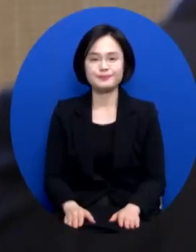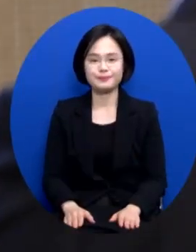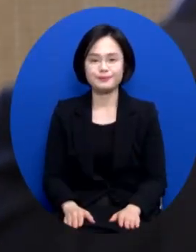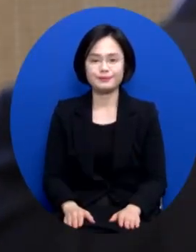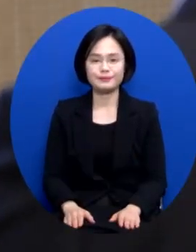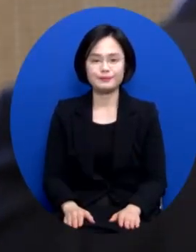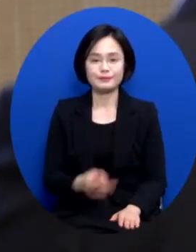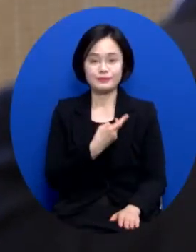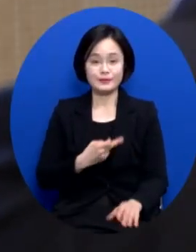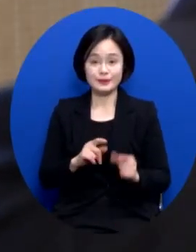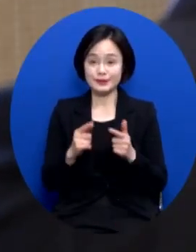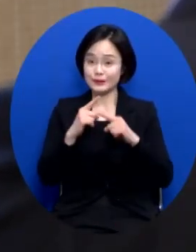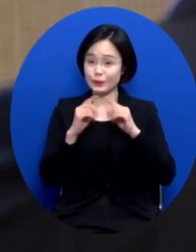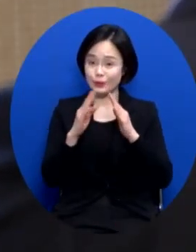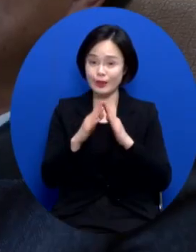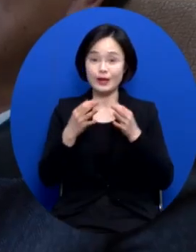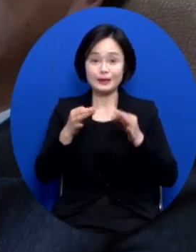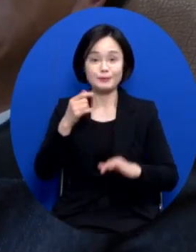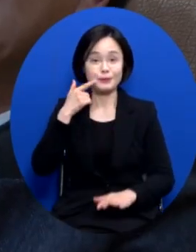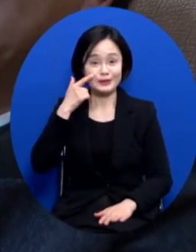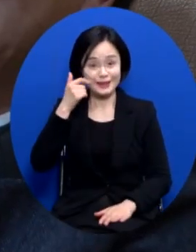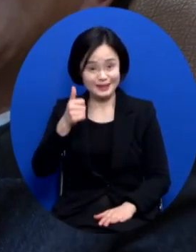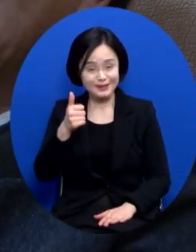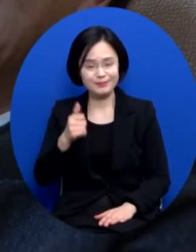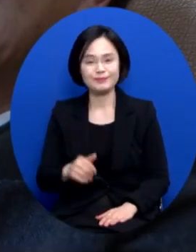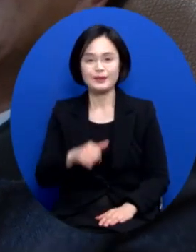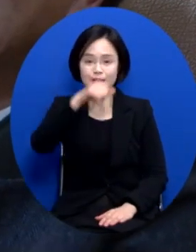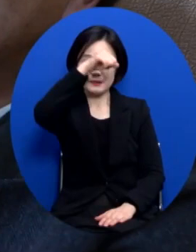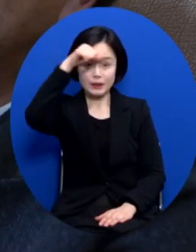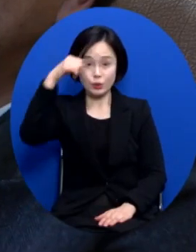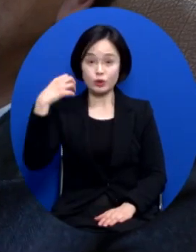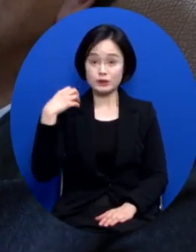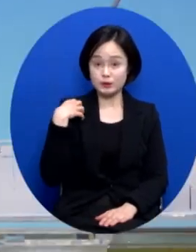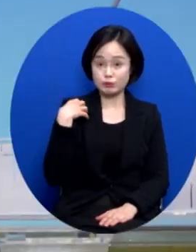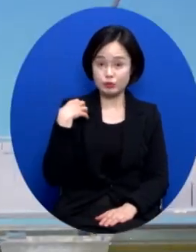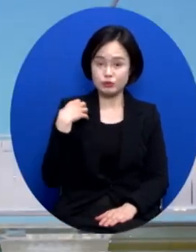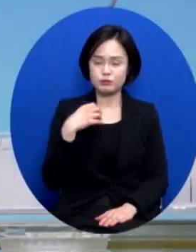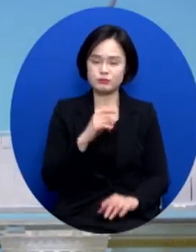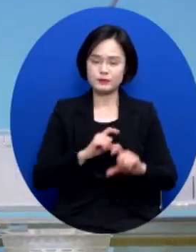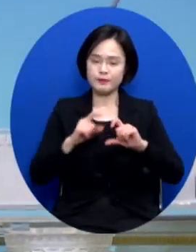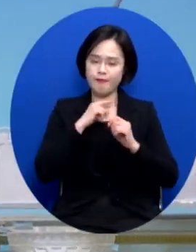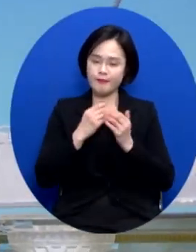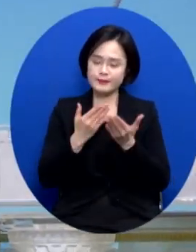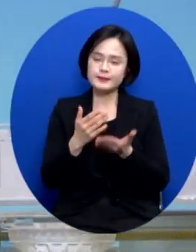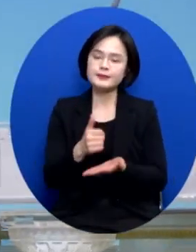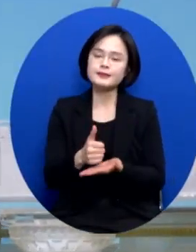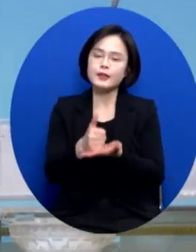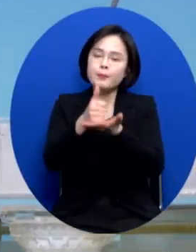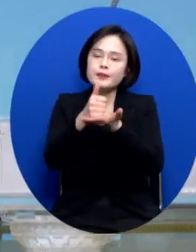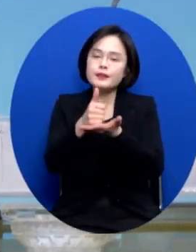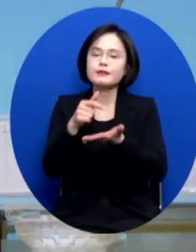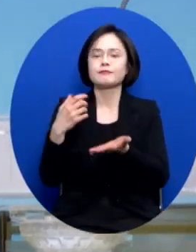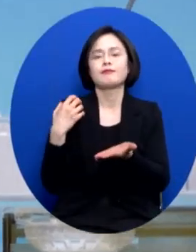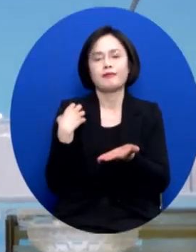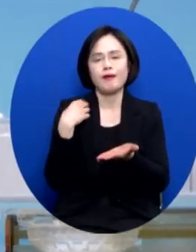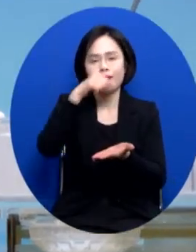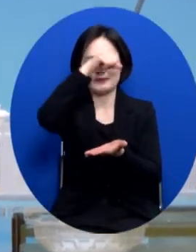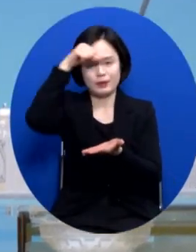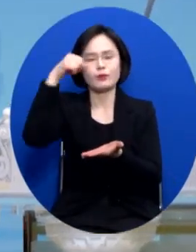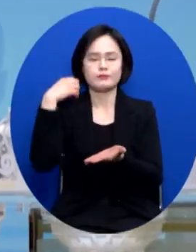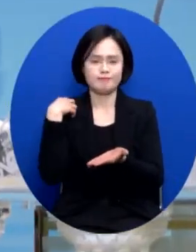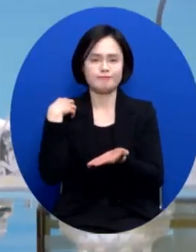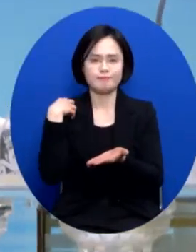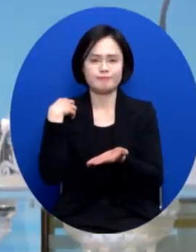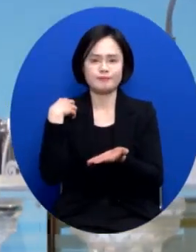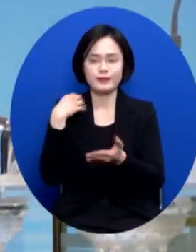이어 제자들교회 김동현 감독은 장로의 직분은 더욱 헌신하며 섬기기 위한 자리라며 하나님의 뜻에 따라